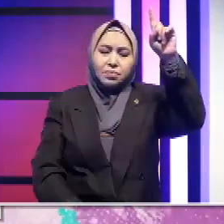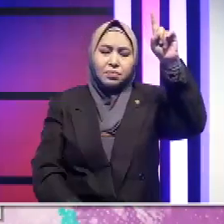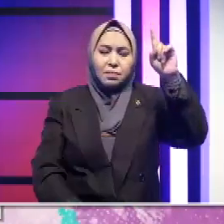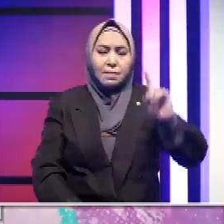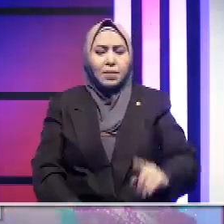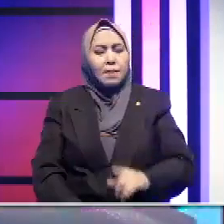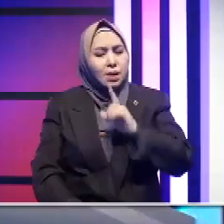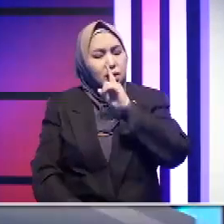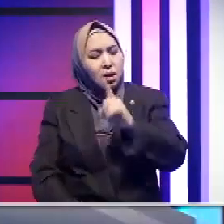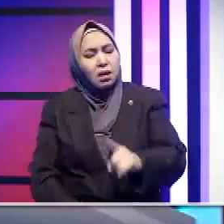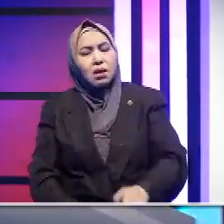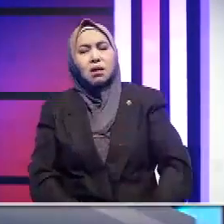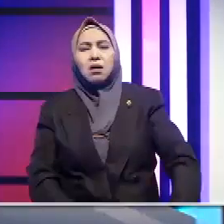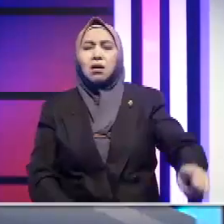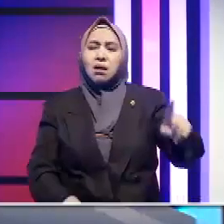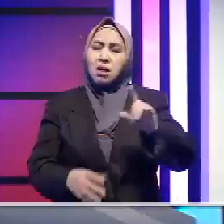Hai folder